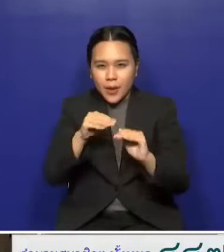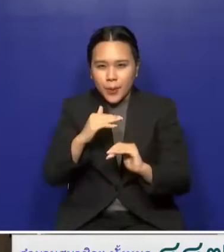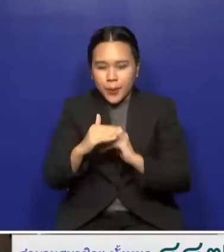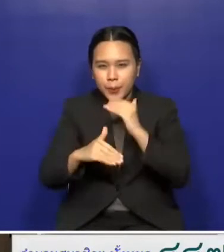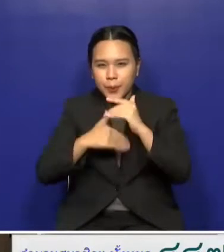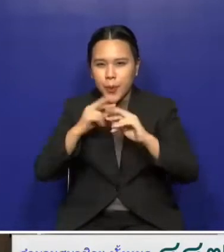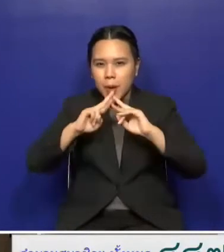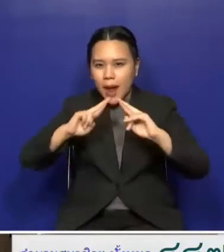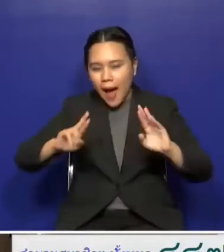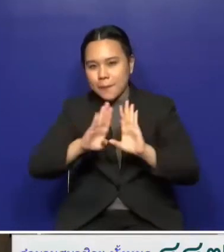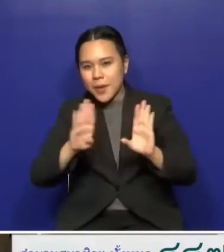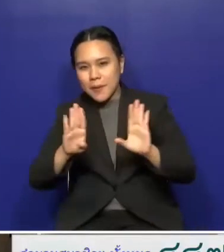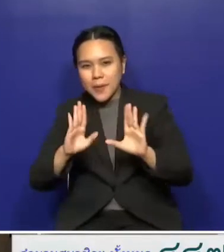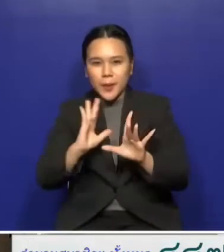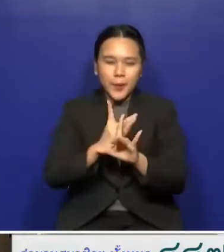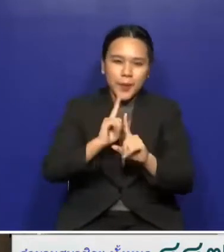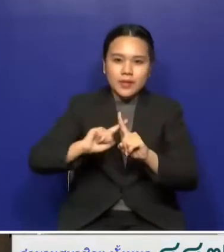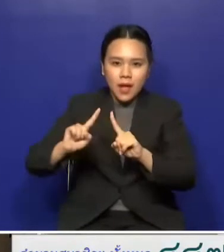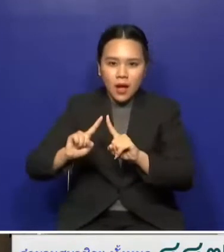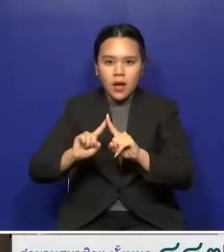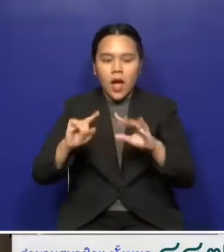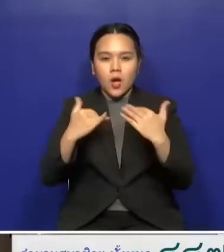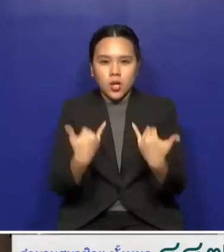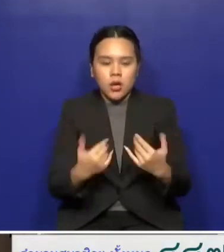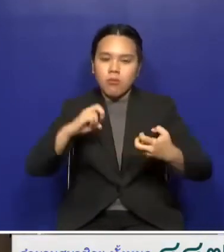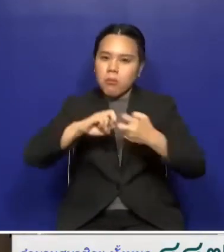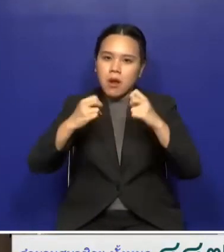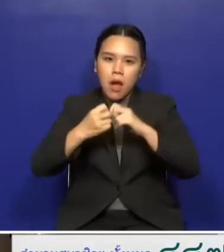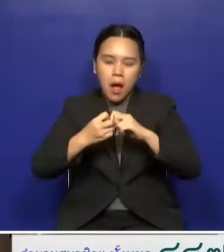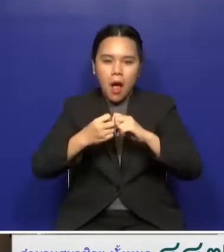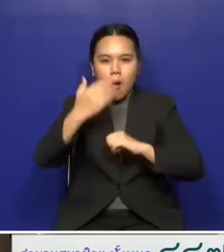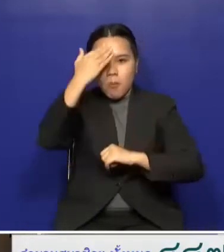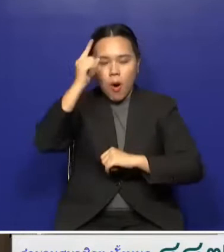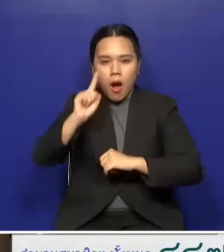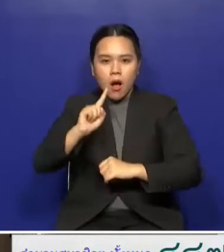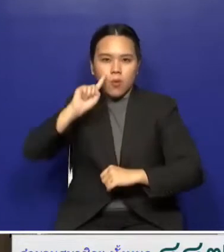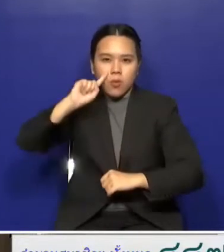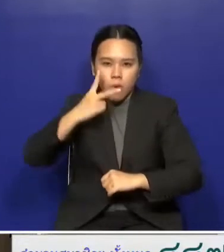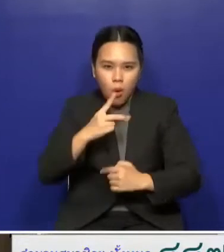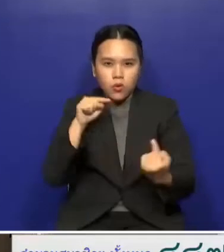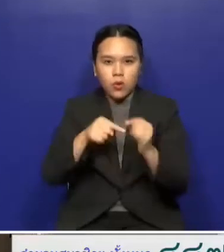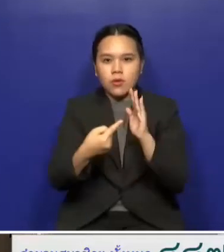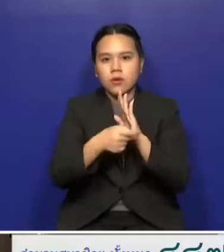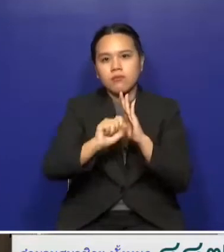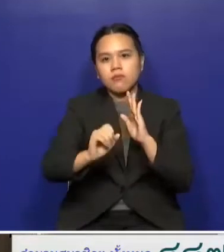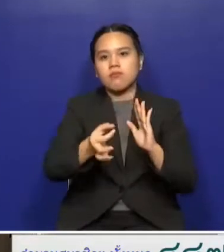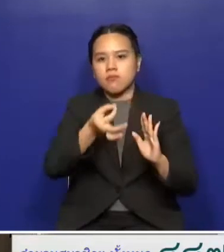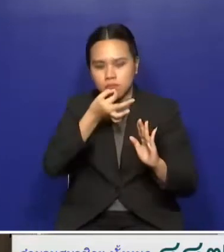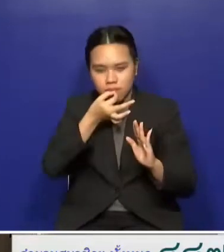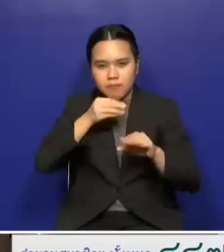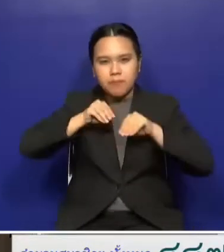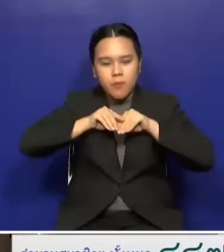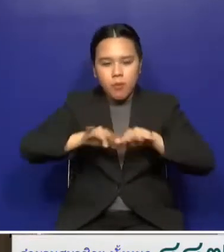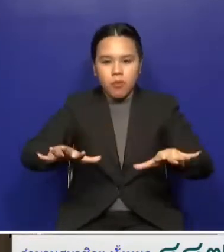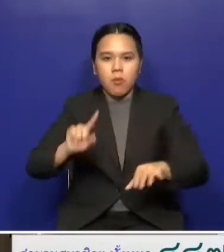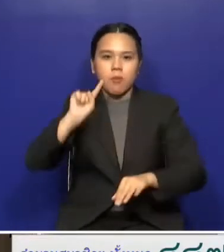ได้ก็ต้องมาประสบกับวิกฤตอีกครั้งเมื่อเกิดการระบาดรอบใหม่ที่จังหวัดสมุทรสาครแน่นอน